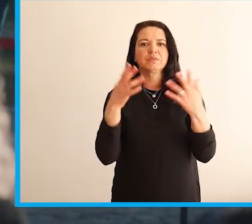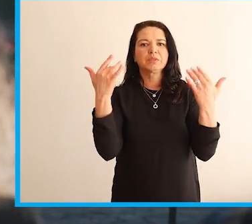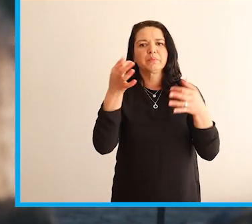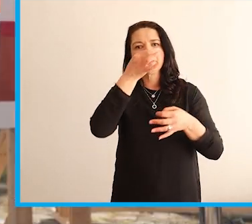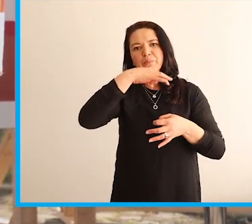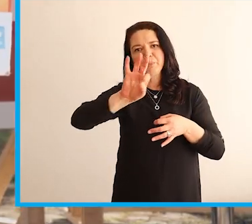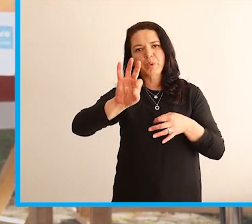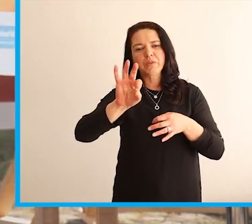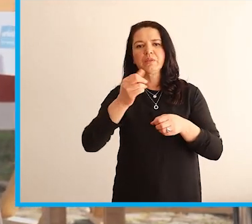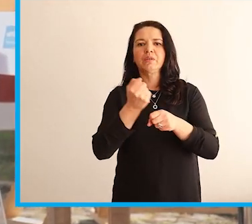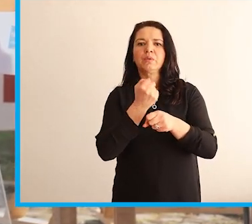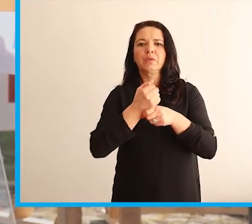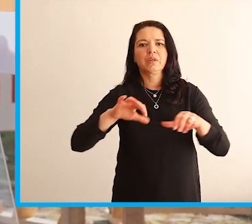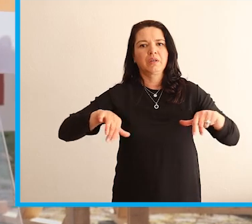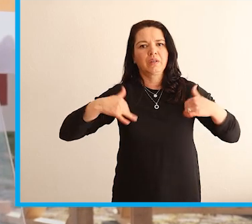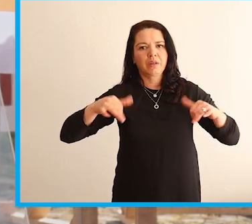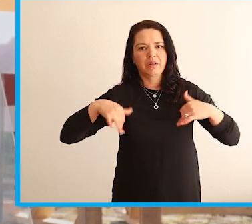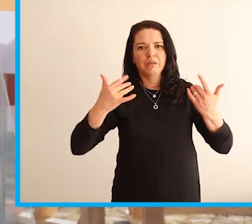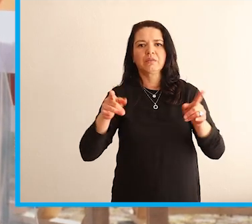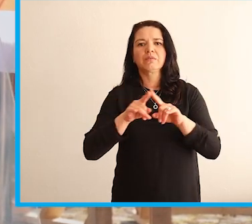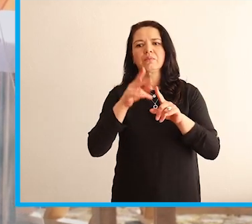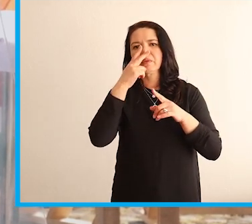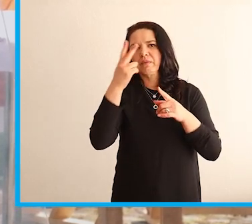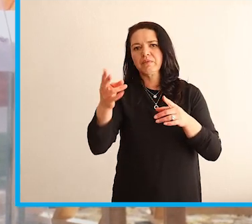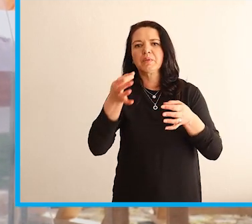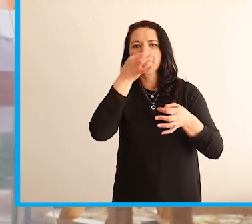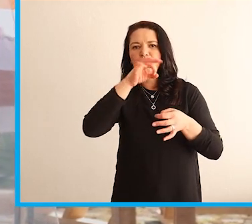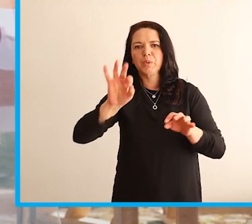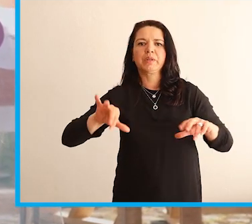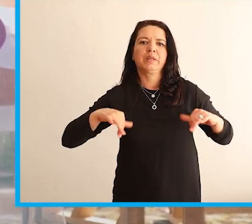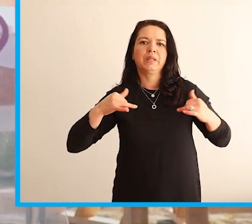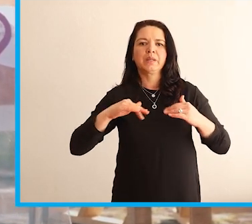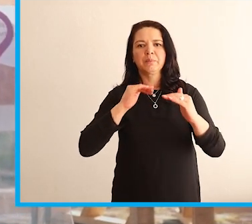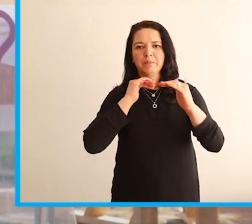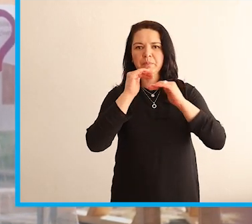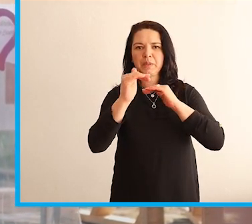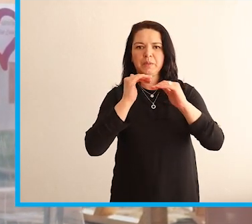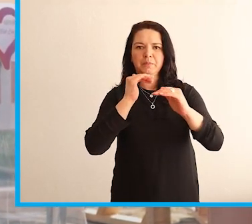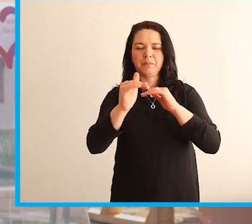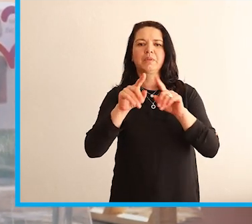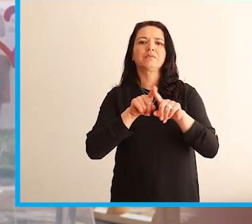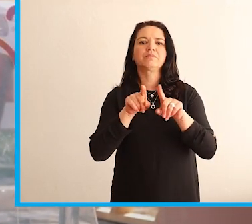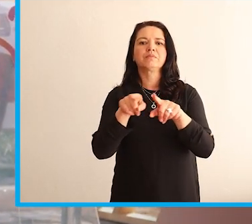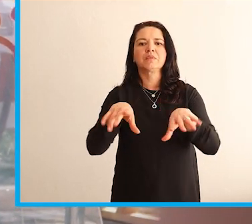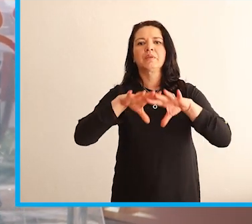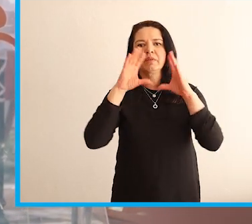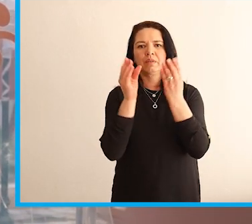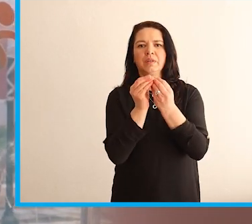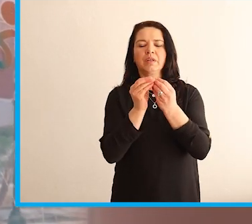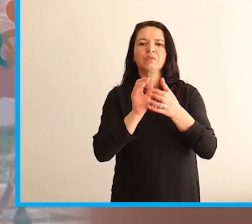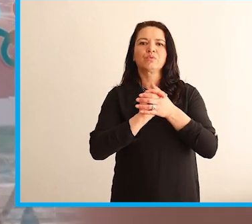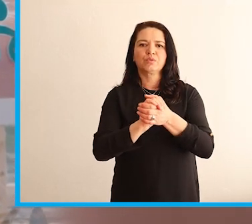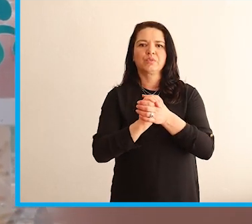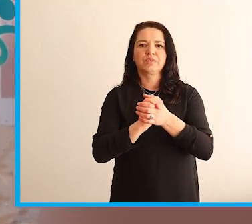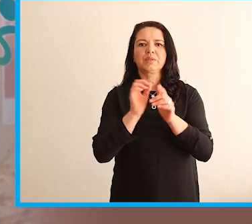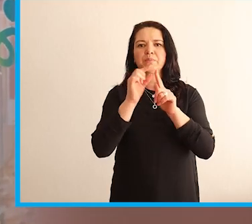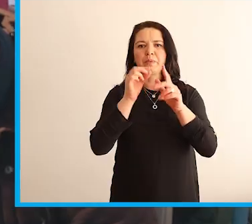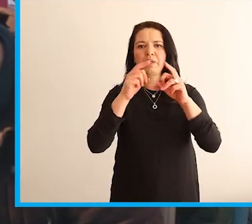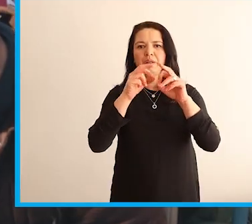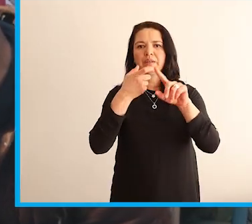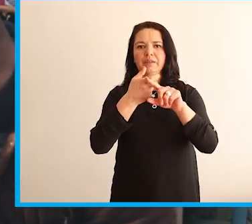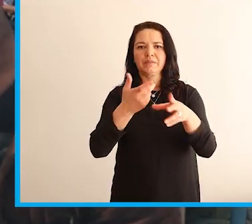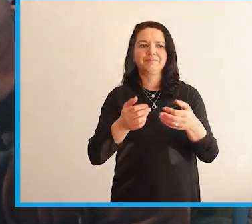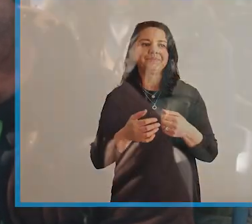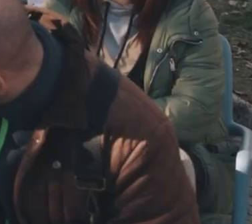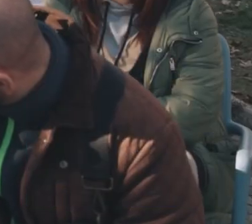kriju kushte sa më të mira për jetë, edhe me i bë mundi i mirë, mundi i barabartë, mundi i pjesë së shoqërisë të gjithë personat me aftësi të kufizuar.